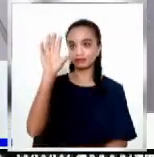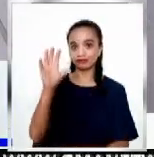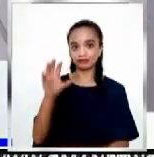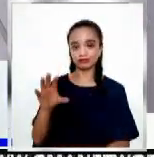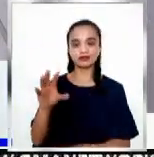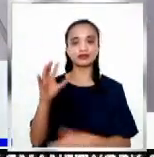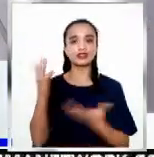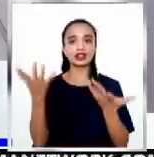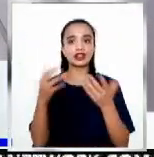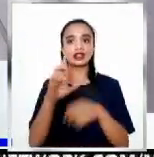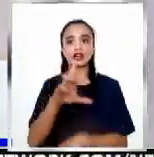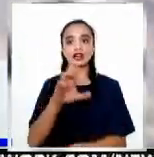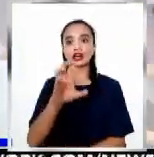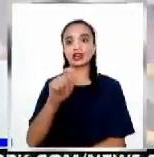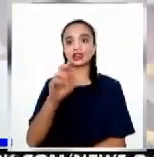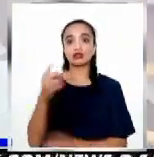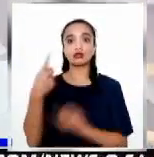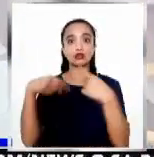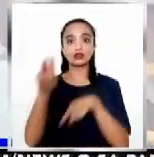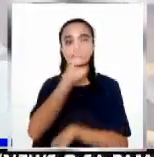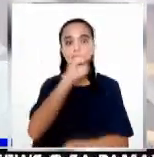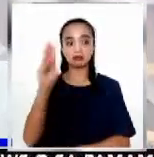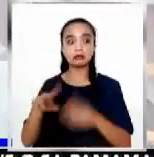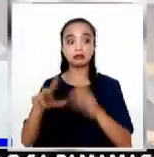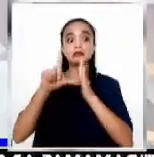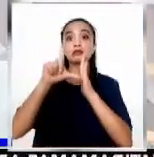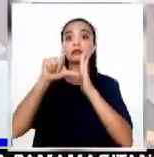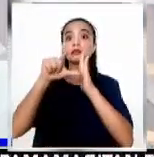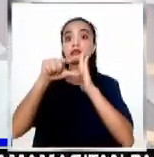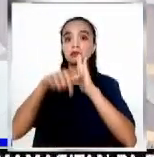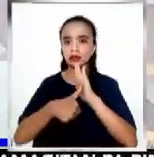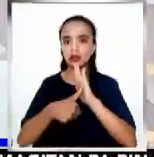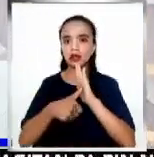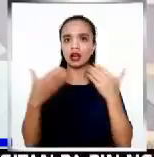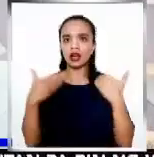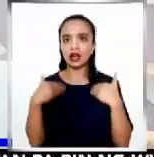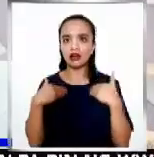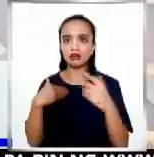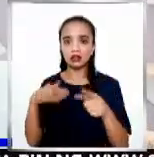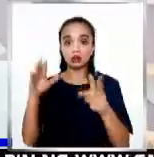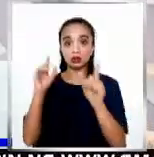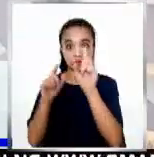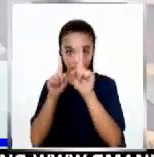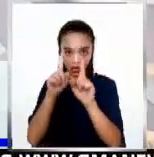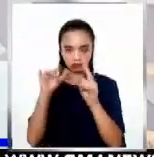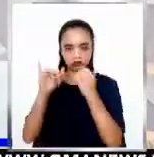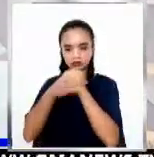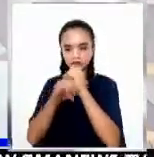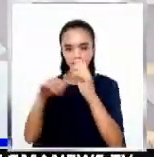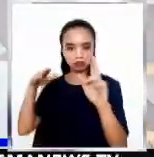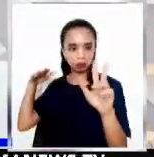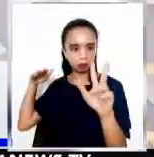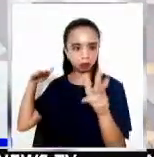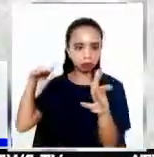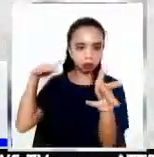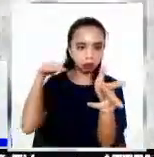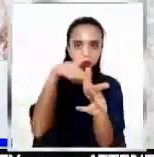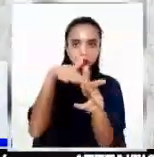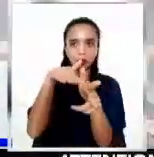Maynila. Maya-maya, bigla na lang silang inararo ng isang jeep bago ito tuluyang sumalpok sa isang